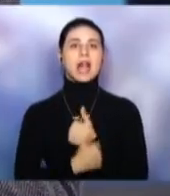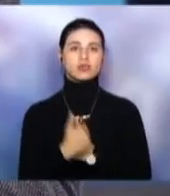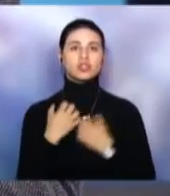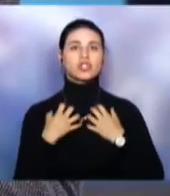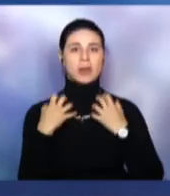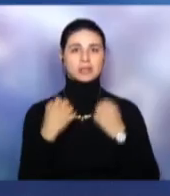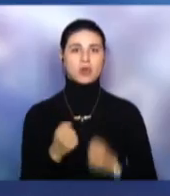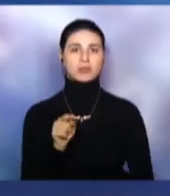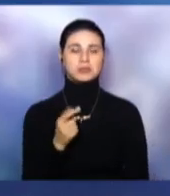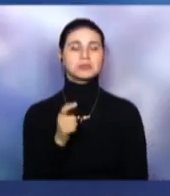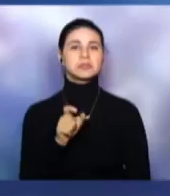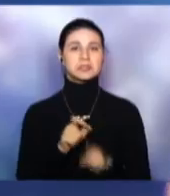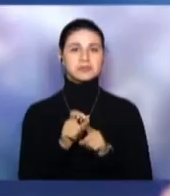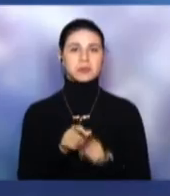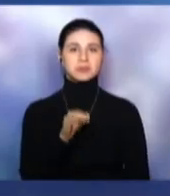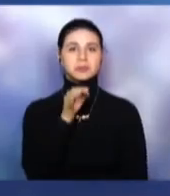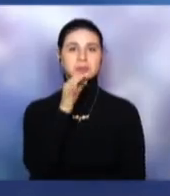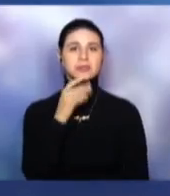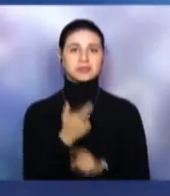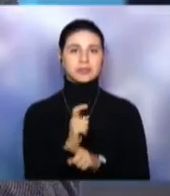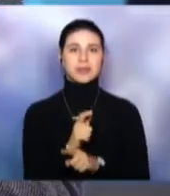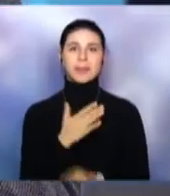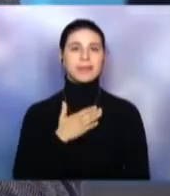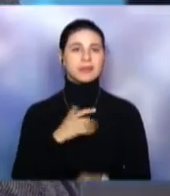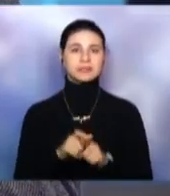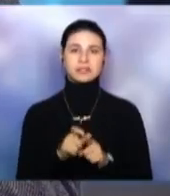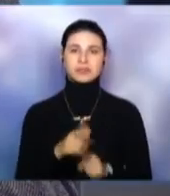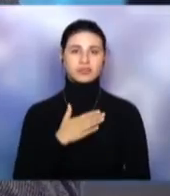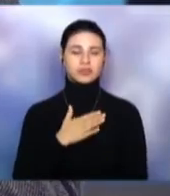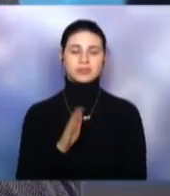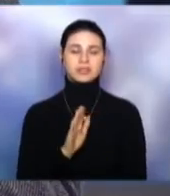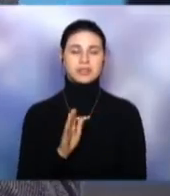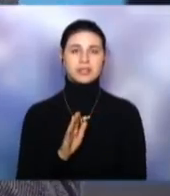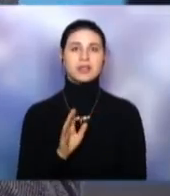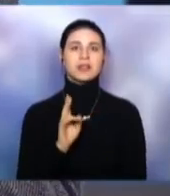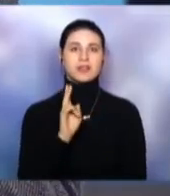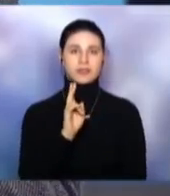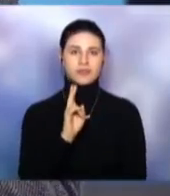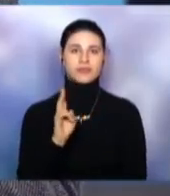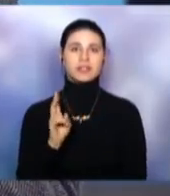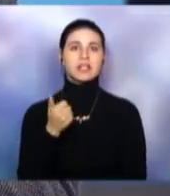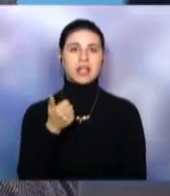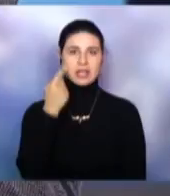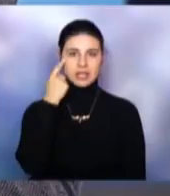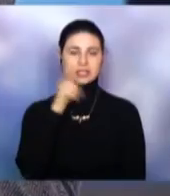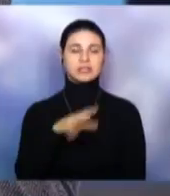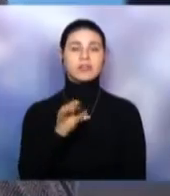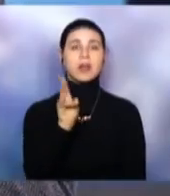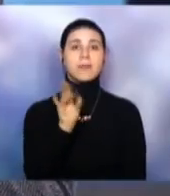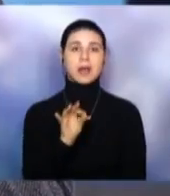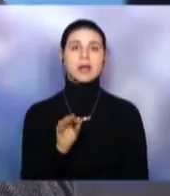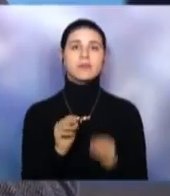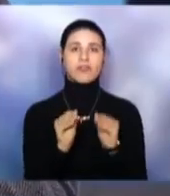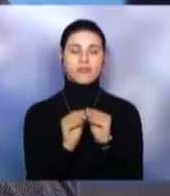ტერმინი გამოიყენეთ, მომეწონა ბატონო კახა. არ გახლავთ ჩემი ტერმინი, ვერ დავიჩემებ ამის ავტორობას, ყოველ შემთხვევაში ეს კარგად არის ცნობილი, თუმცა